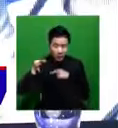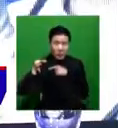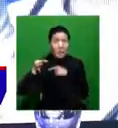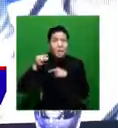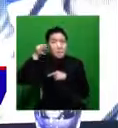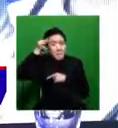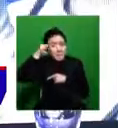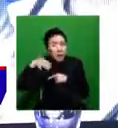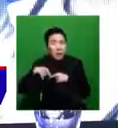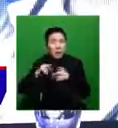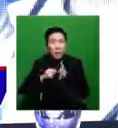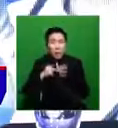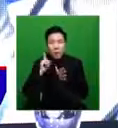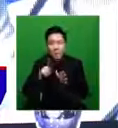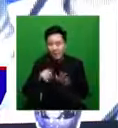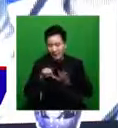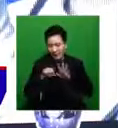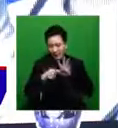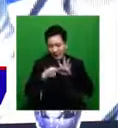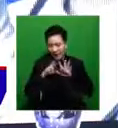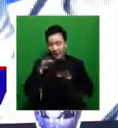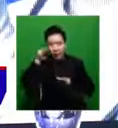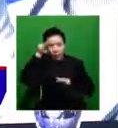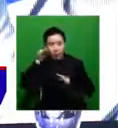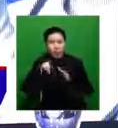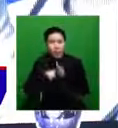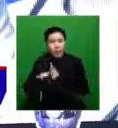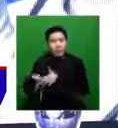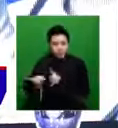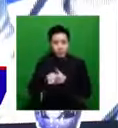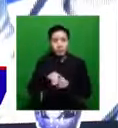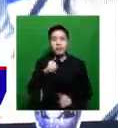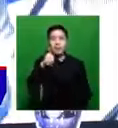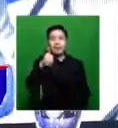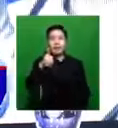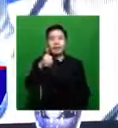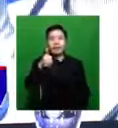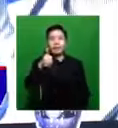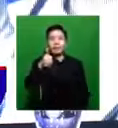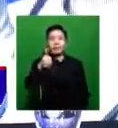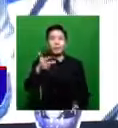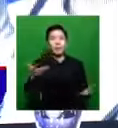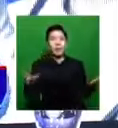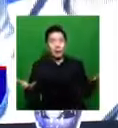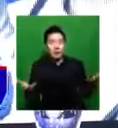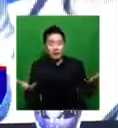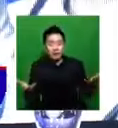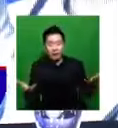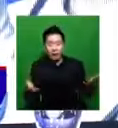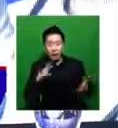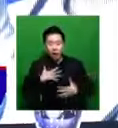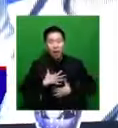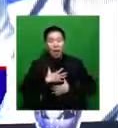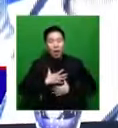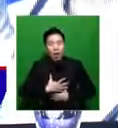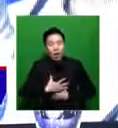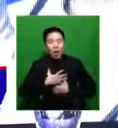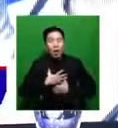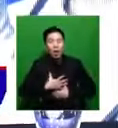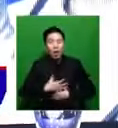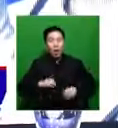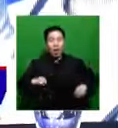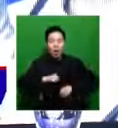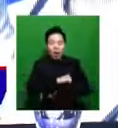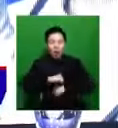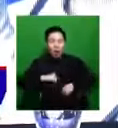นึ่งว่านะครับคือหมายว่าที่มีเขาเรียกเวลาหอบเวลาออกกำ